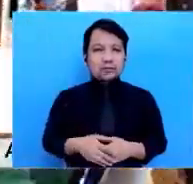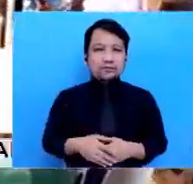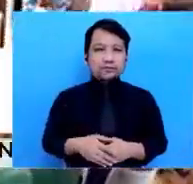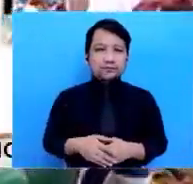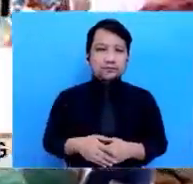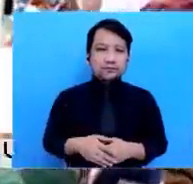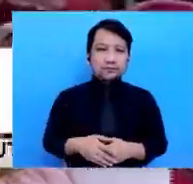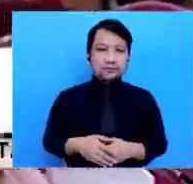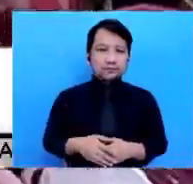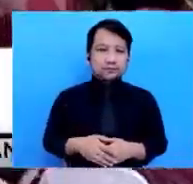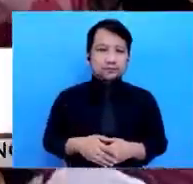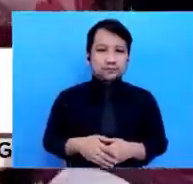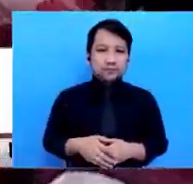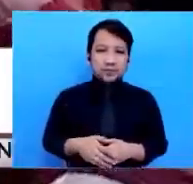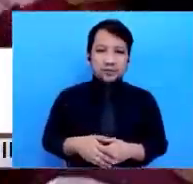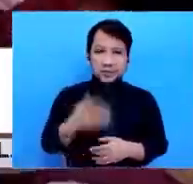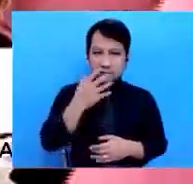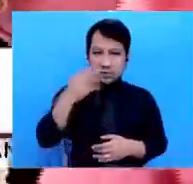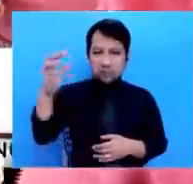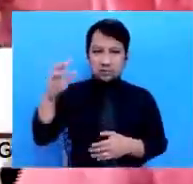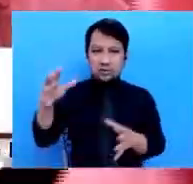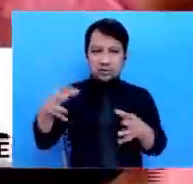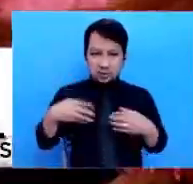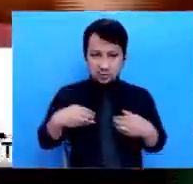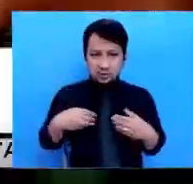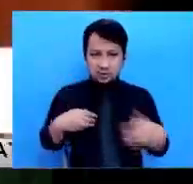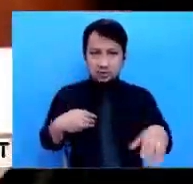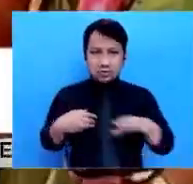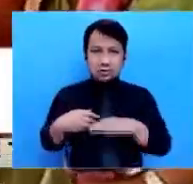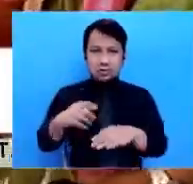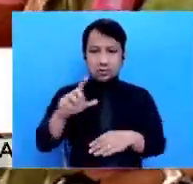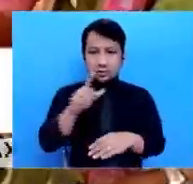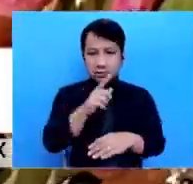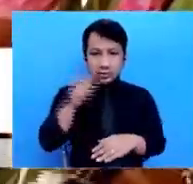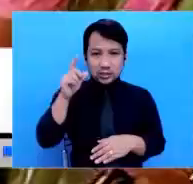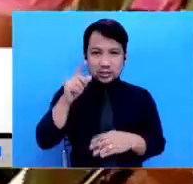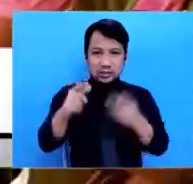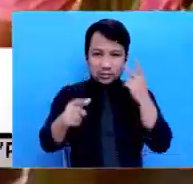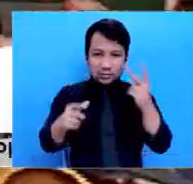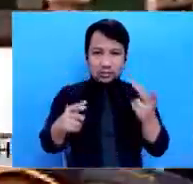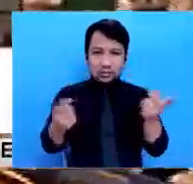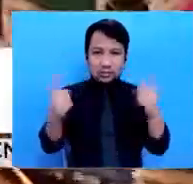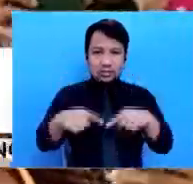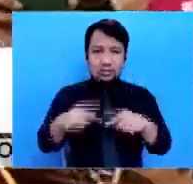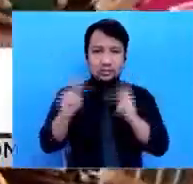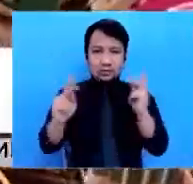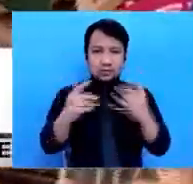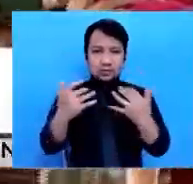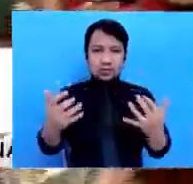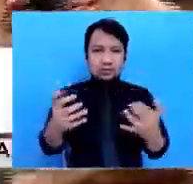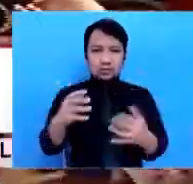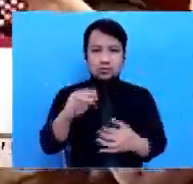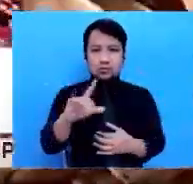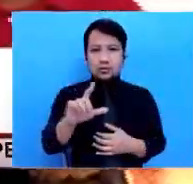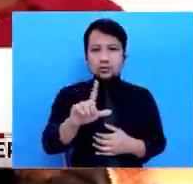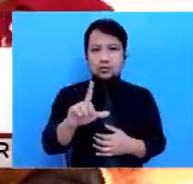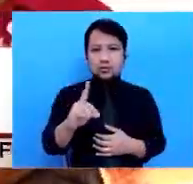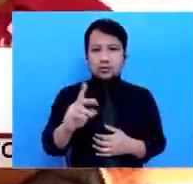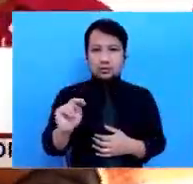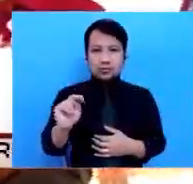Si init naman ng panahon ang naging pagtanggap sa Lenny Kiko tandem sa Dinao sa People's Rally sa Maigo, Lanao del Norte.